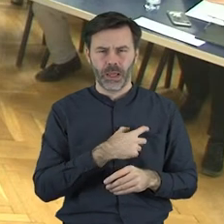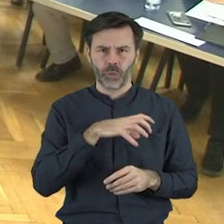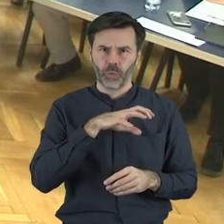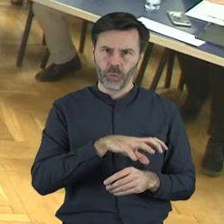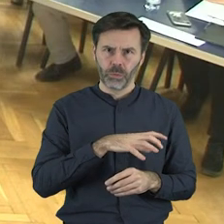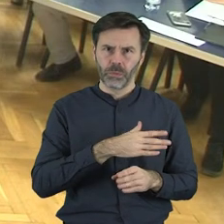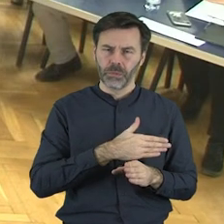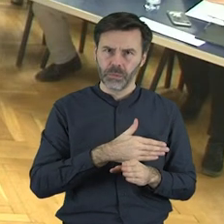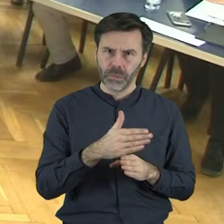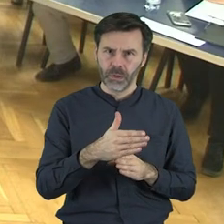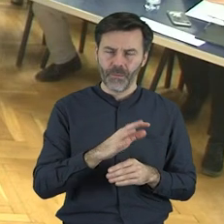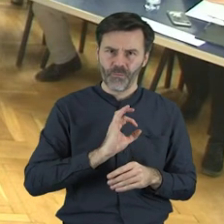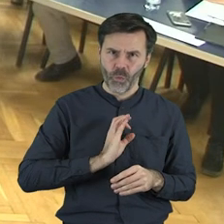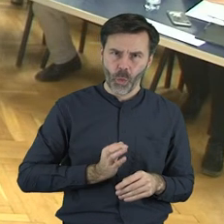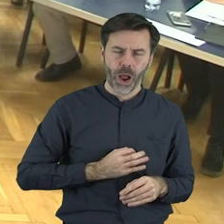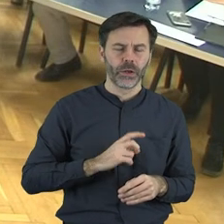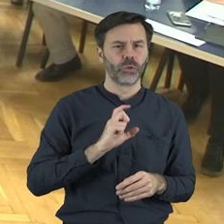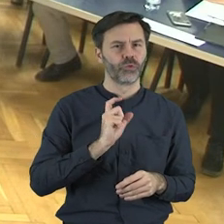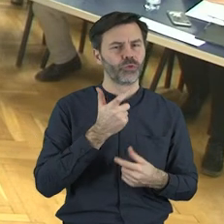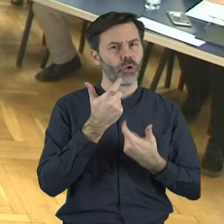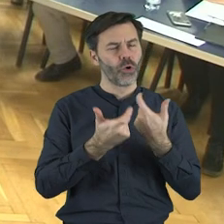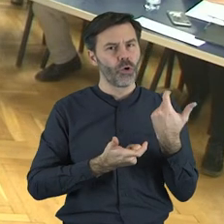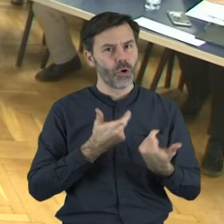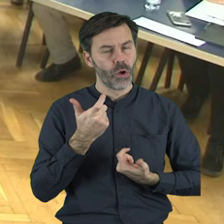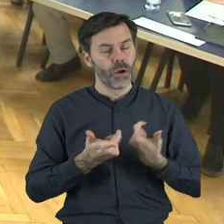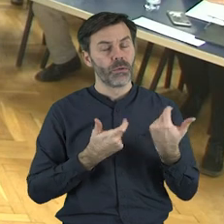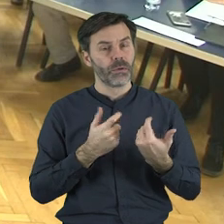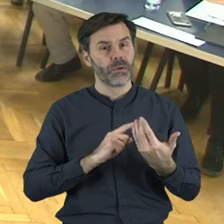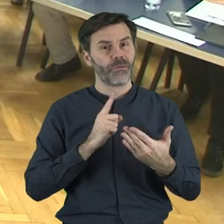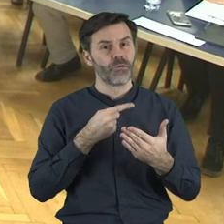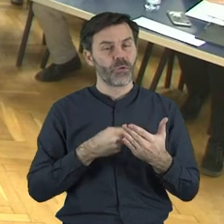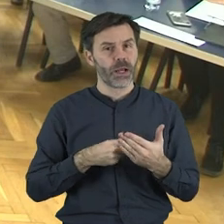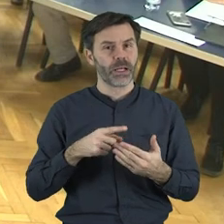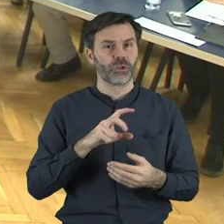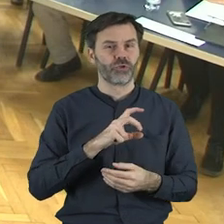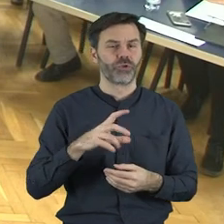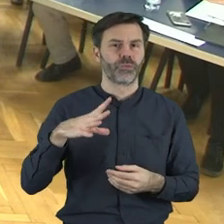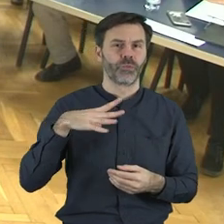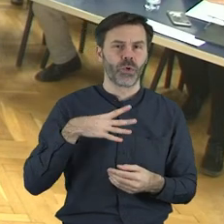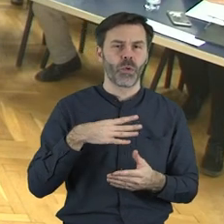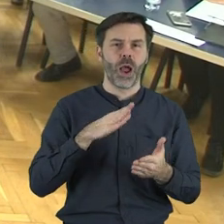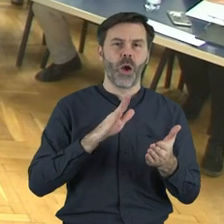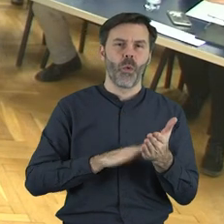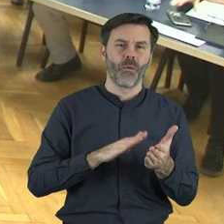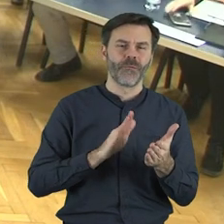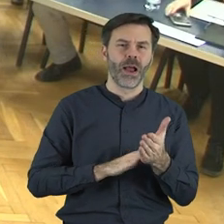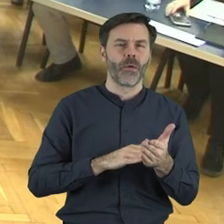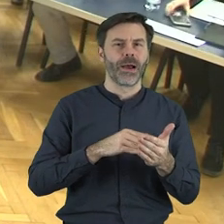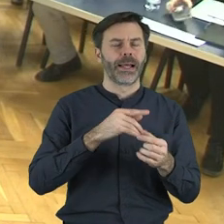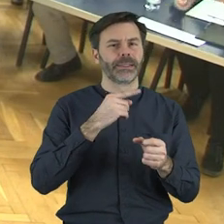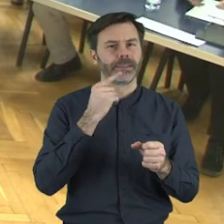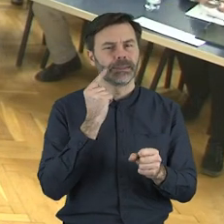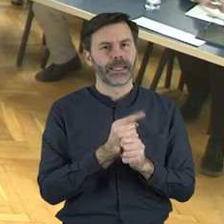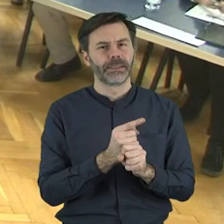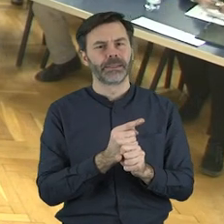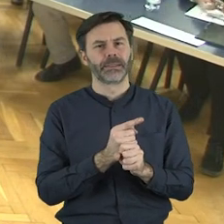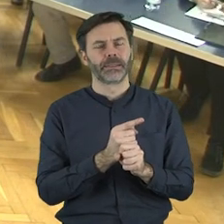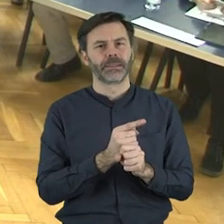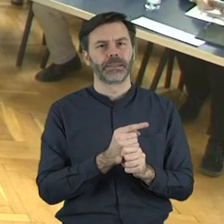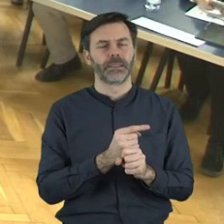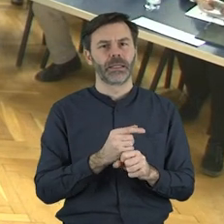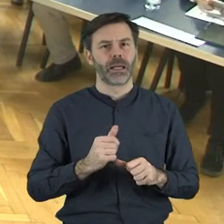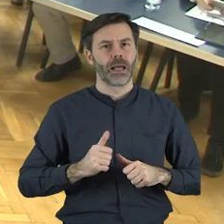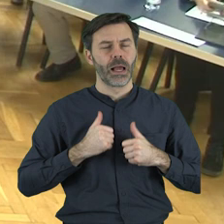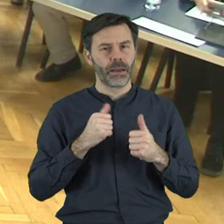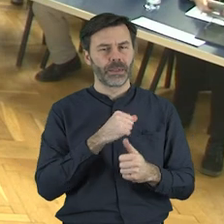związku z tym uchwały, decyzje o tym samodzielnym wykonywaniu przez szpital,